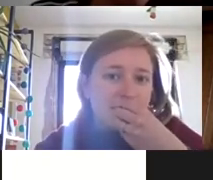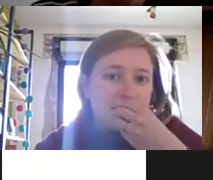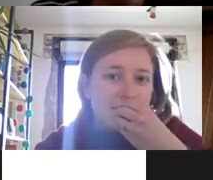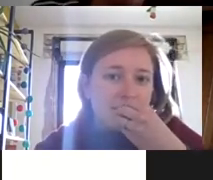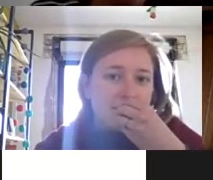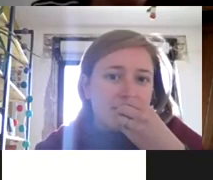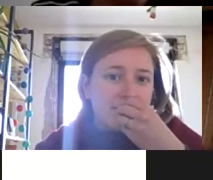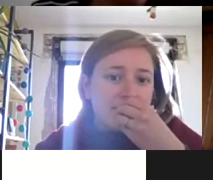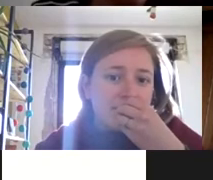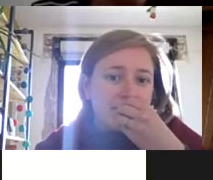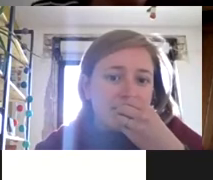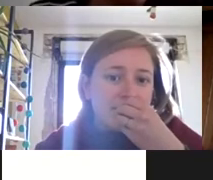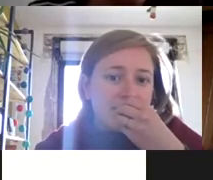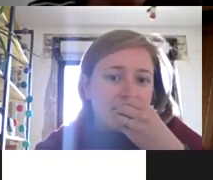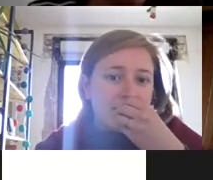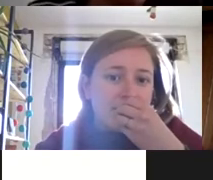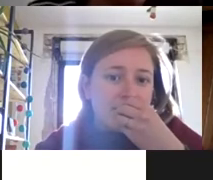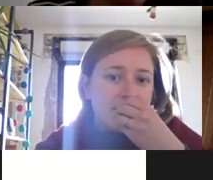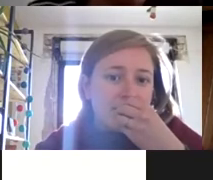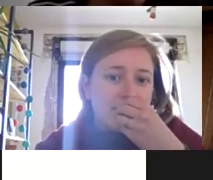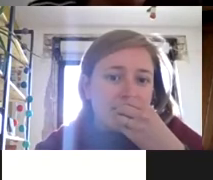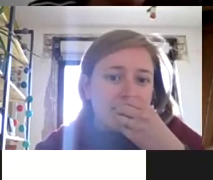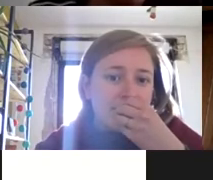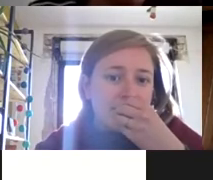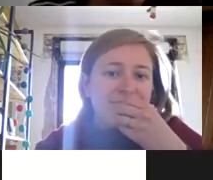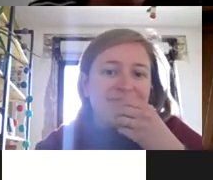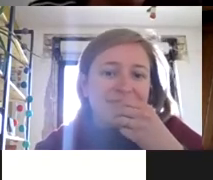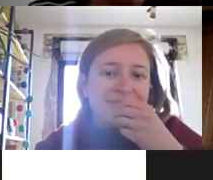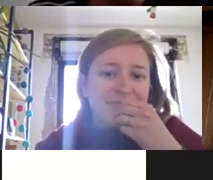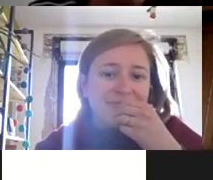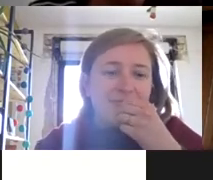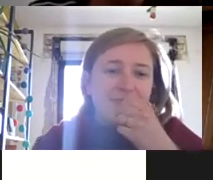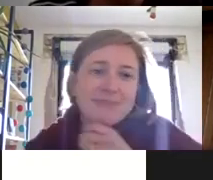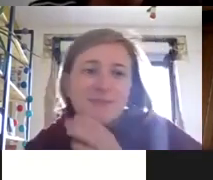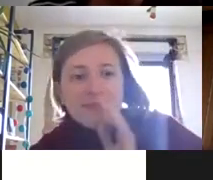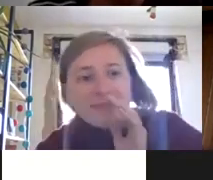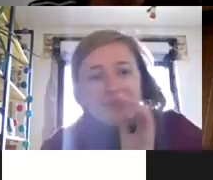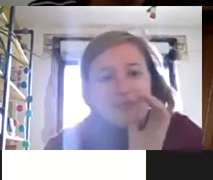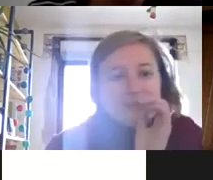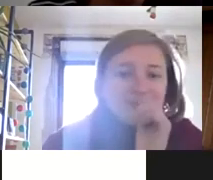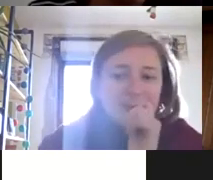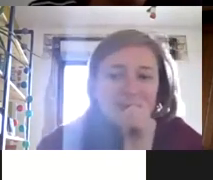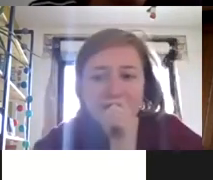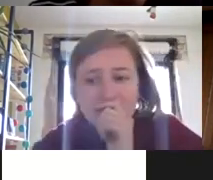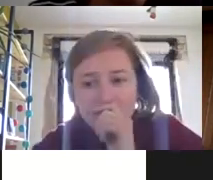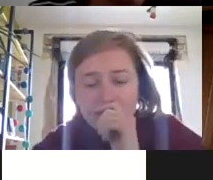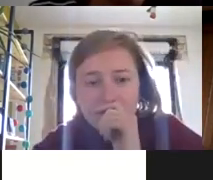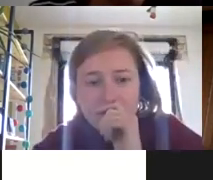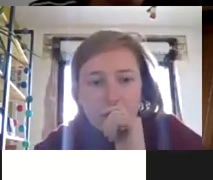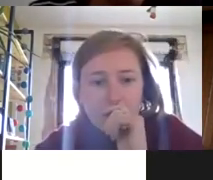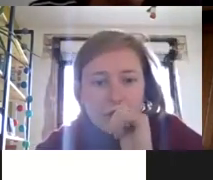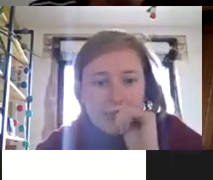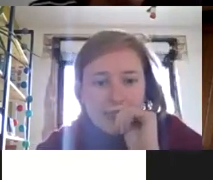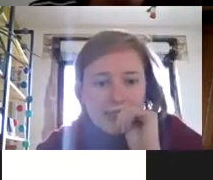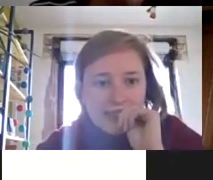tijdens de vergadering kunnen we ook nog mensen toelaten. Dus iedereen is welkom. Yes. Ik veronderstel dat de PowerPoint en de video samen op